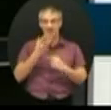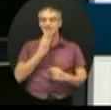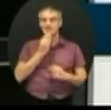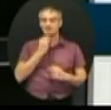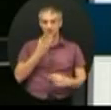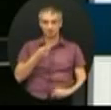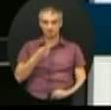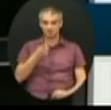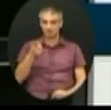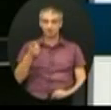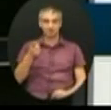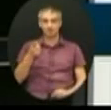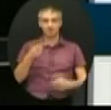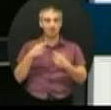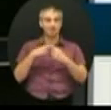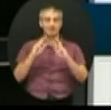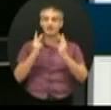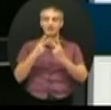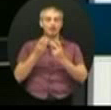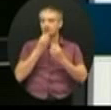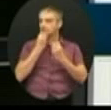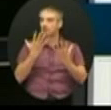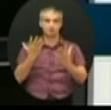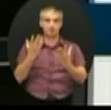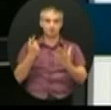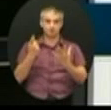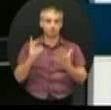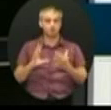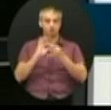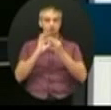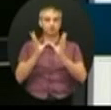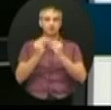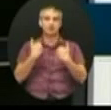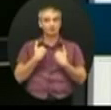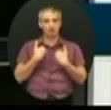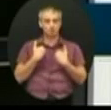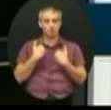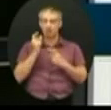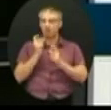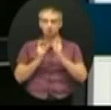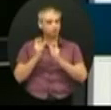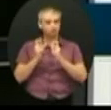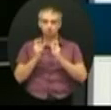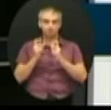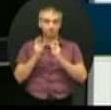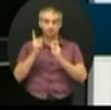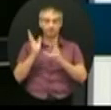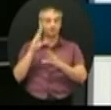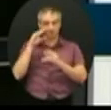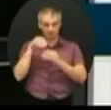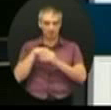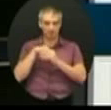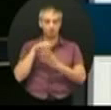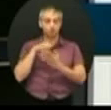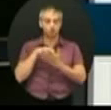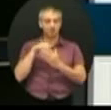העבריים, חברה בקהילה נהדרת, שקשרה את גורלה איתנו, אנשים שהם חלק